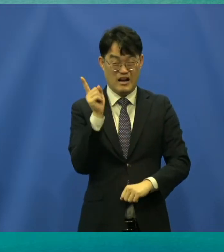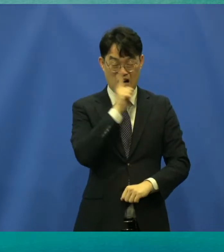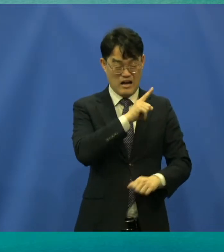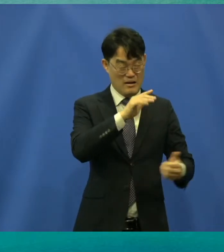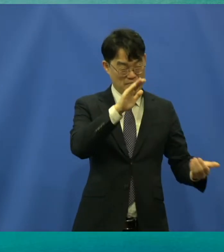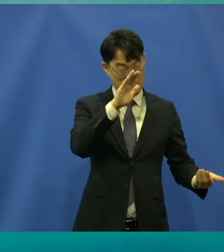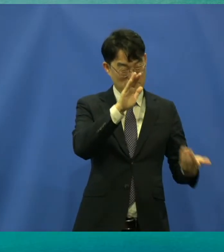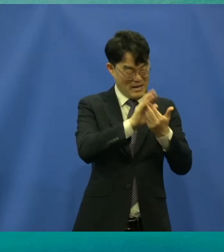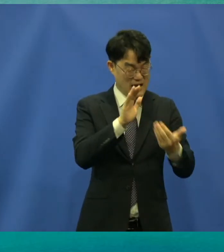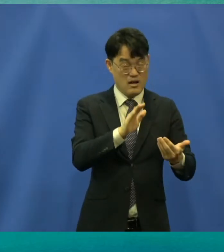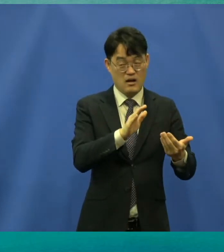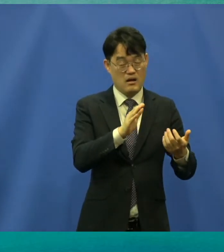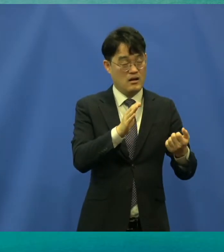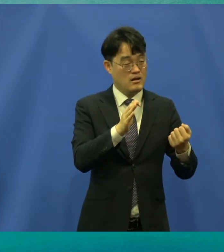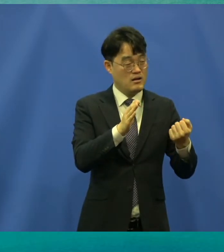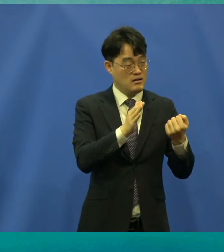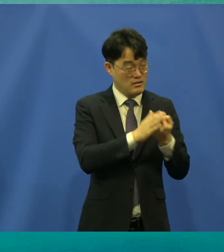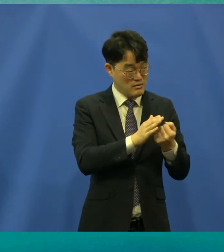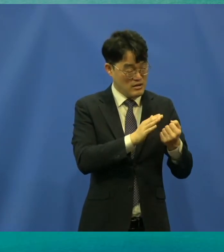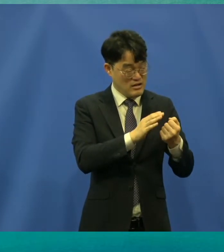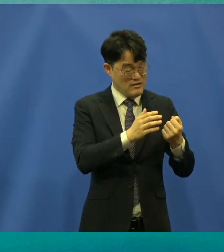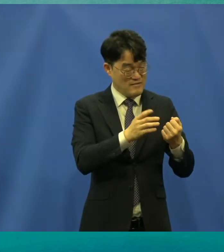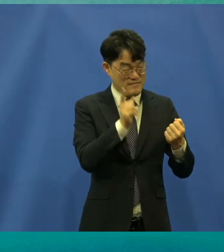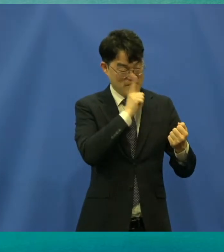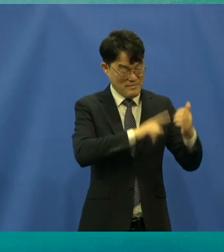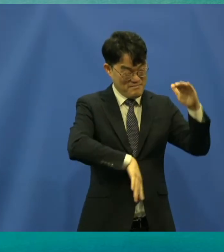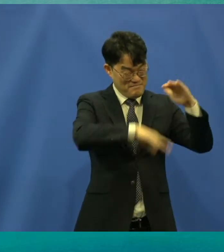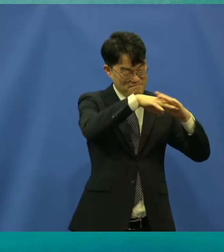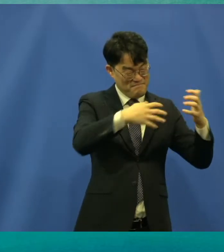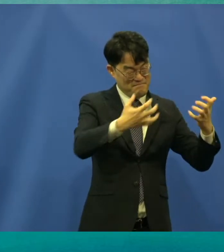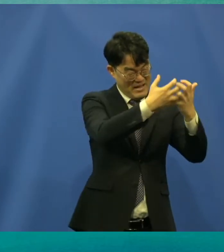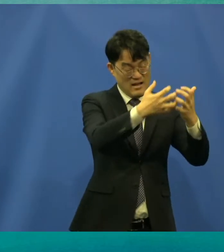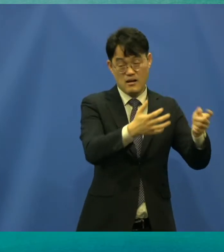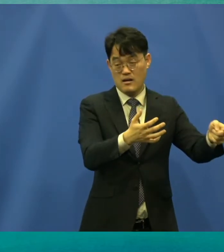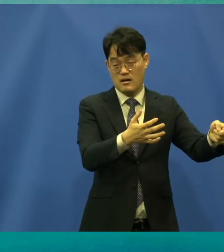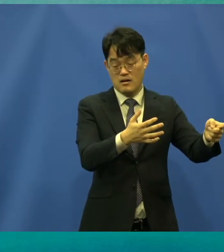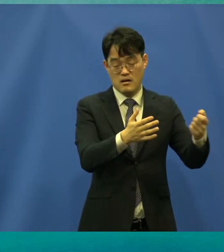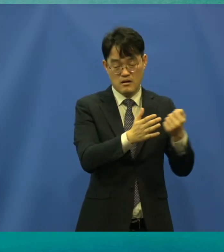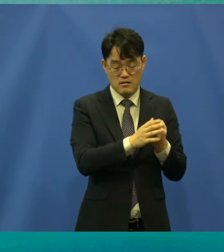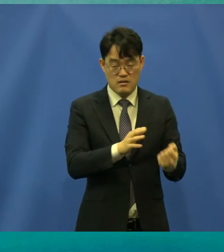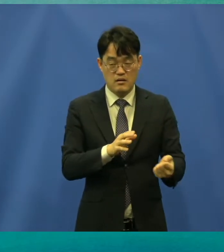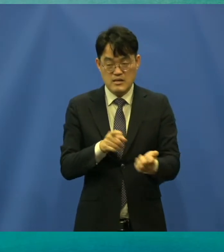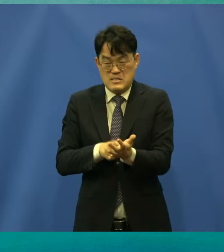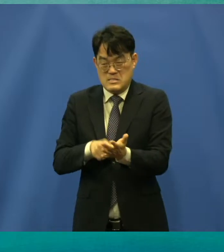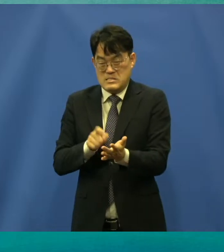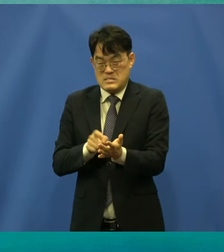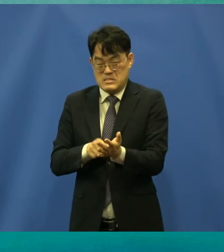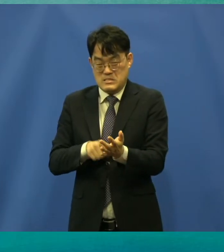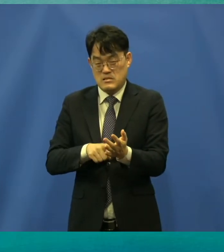비참한 결과를 맞아야 한다는 거예요. 그것은 생각보다 심각한 일이죠.